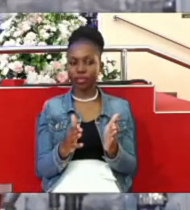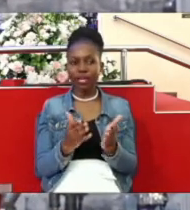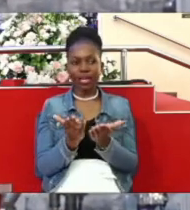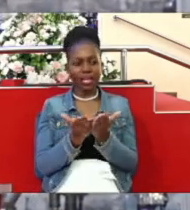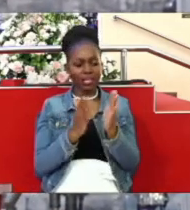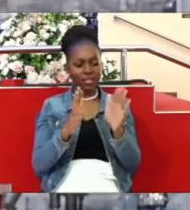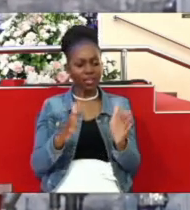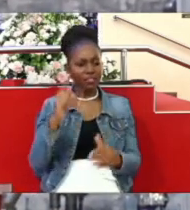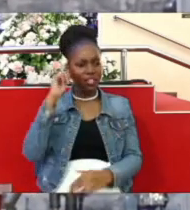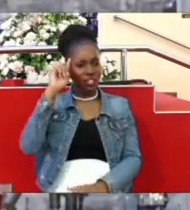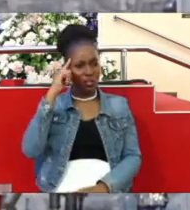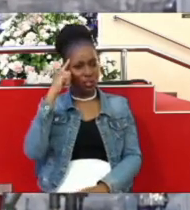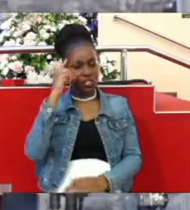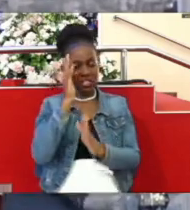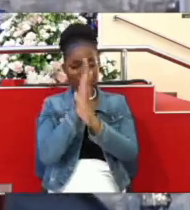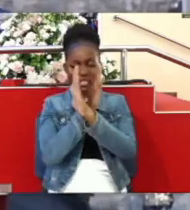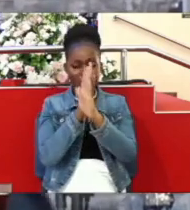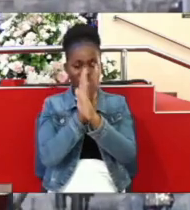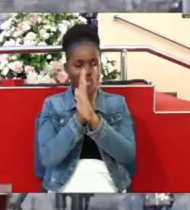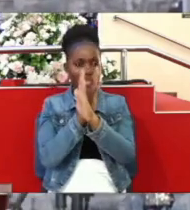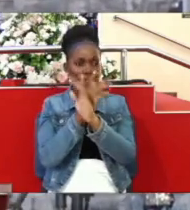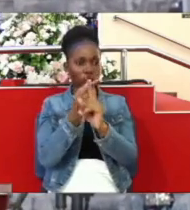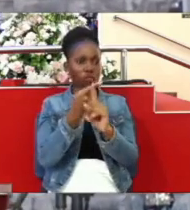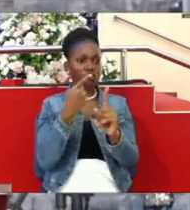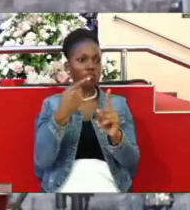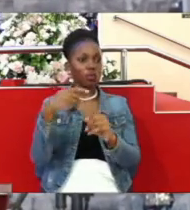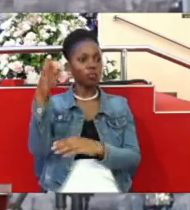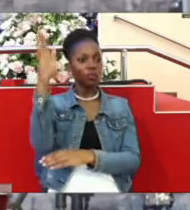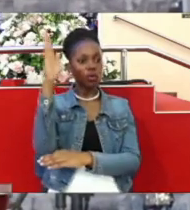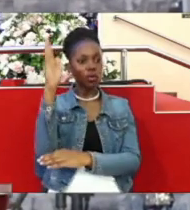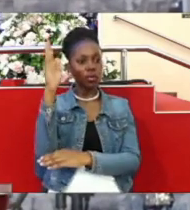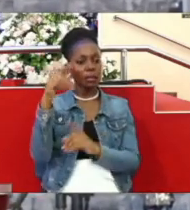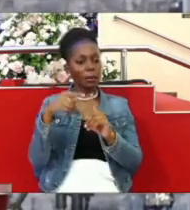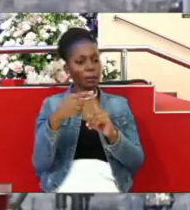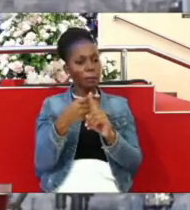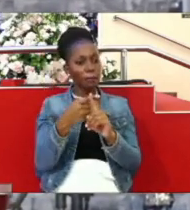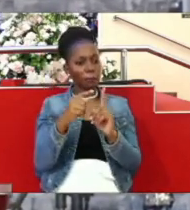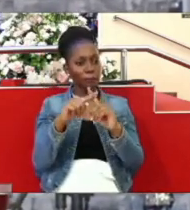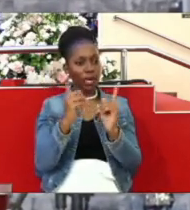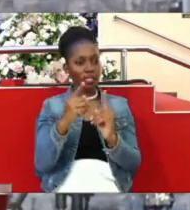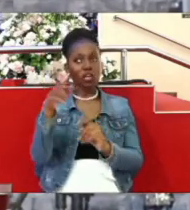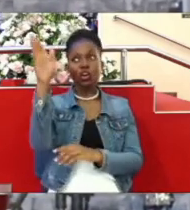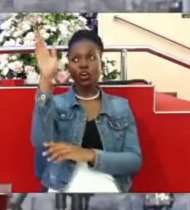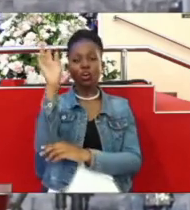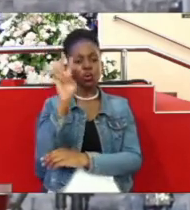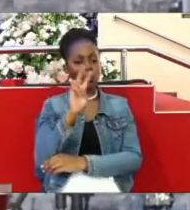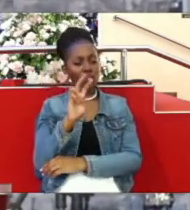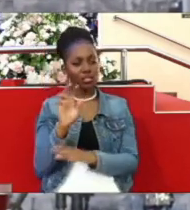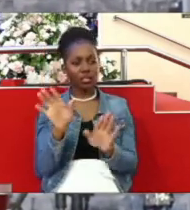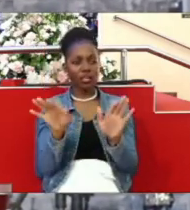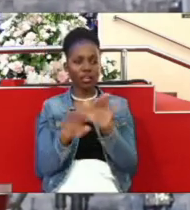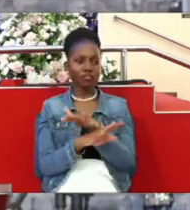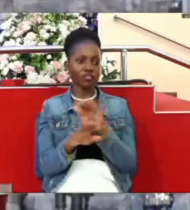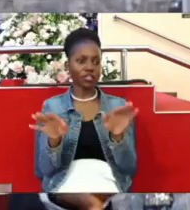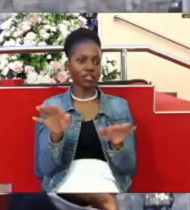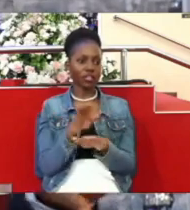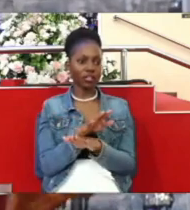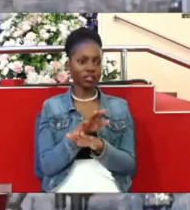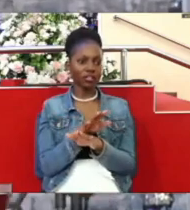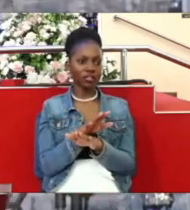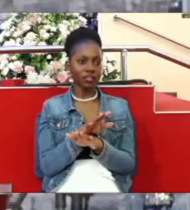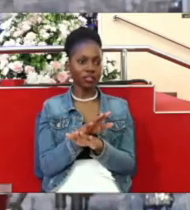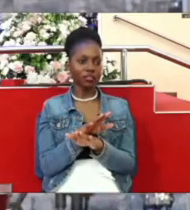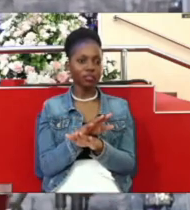hidden even from the eyes of God. Alikuwa anafikiria hata amefichwa kutoka macho ya Mungu. She thought she is far away even from her